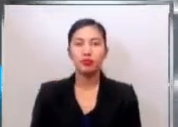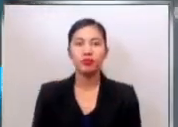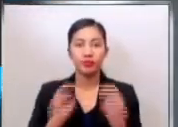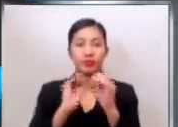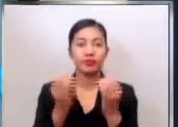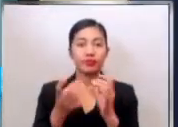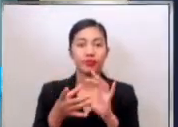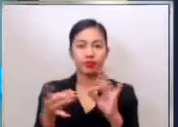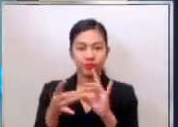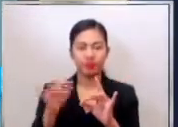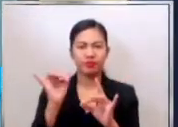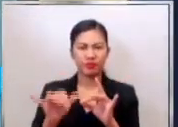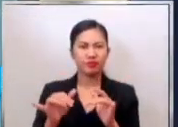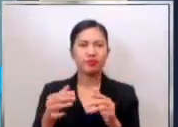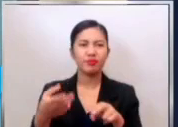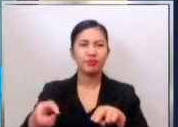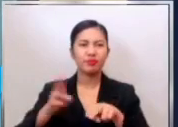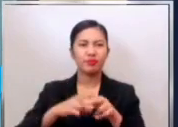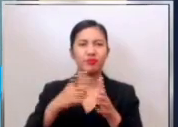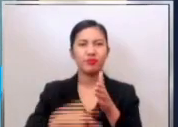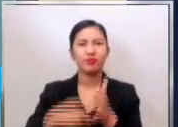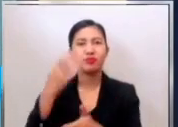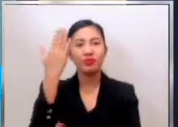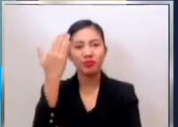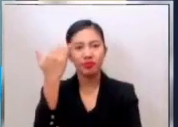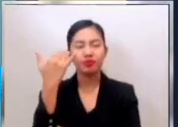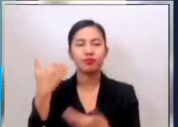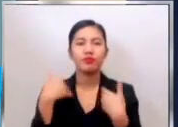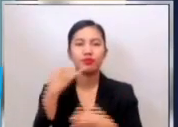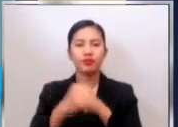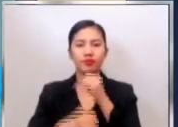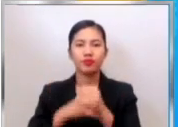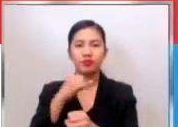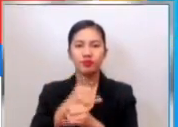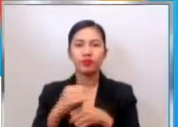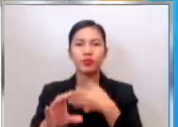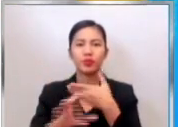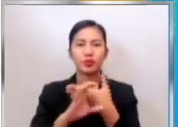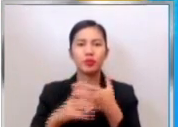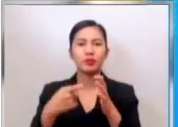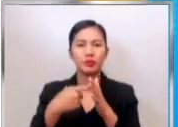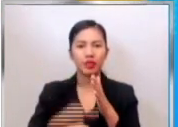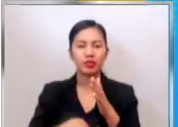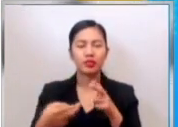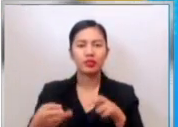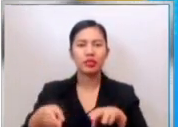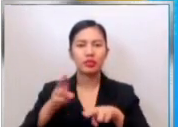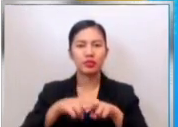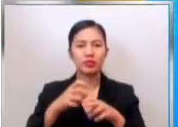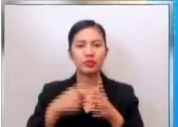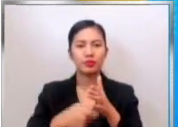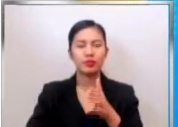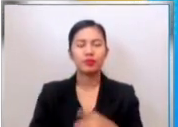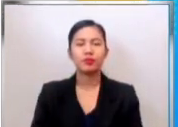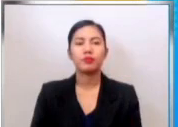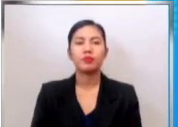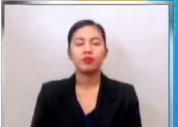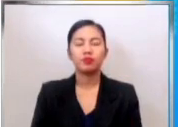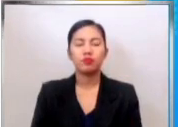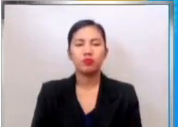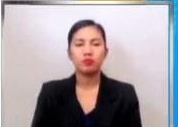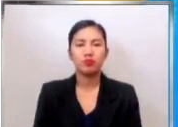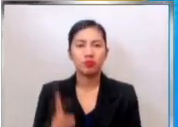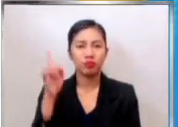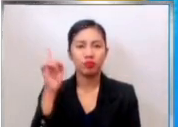ng LPG ay dahil sa pagtaas ng international contract price nito. Normally, that is during the